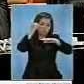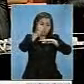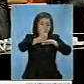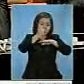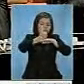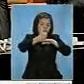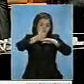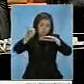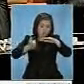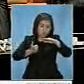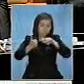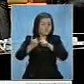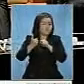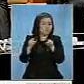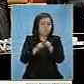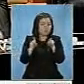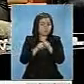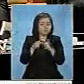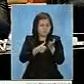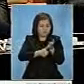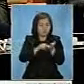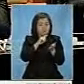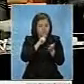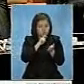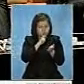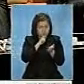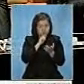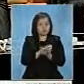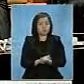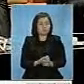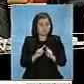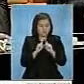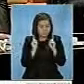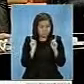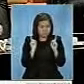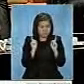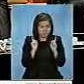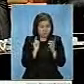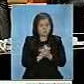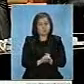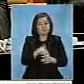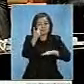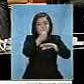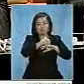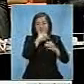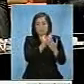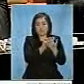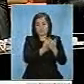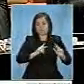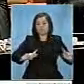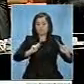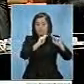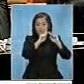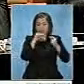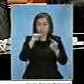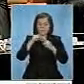ที่หนี้สาธารณะเนี่ยมีการทรงตัวอยู่แต่ในขณะนั้น รัฐมนตรีคลังในเวลานั้นของรัฐ